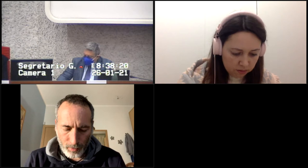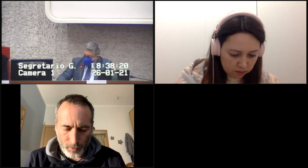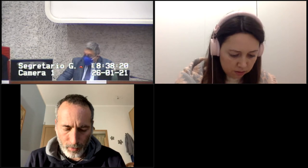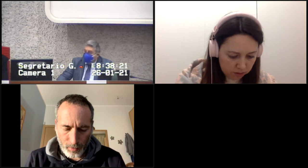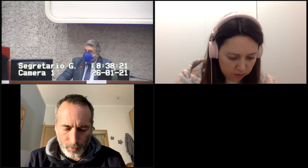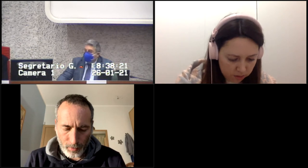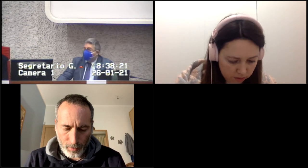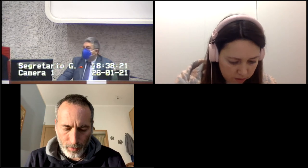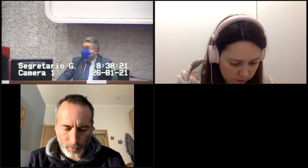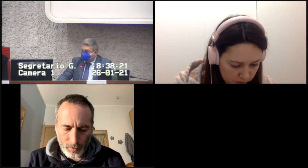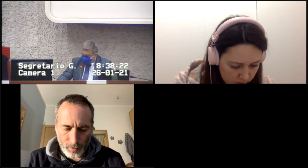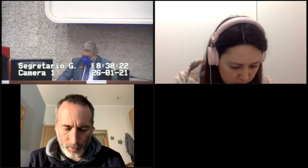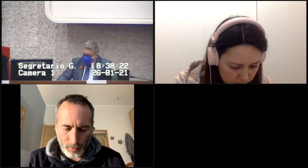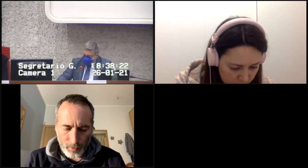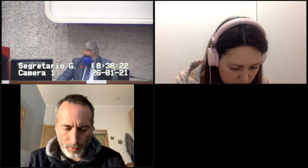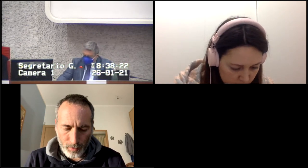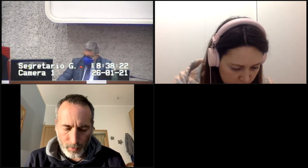Vincelli Gianmaria Paolo